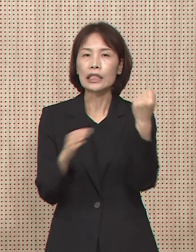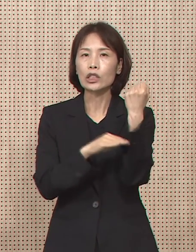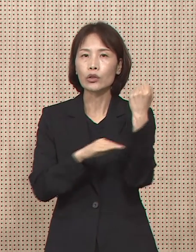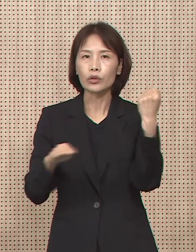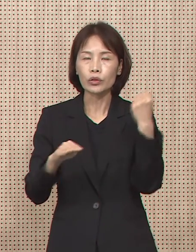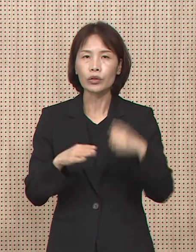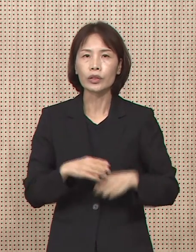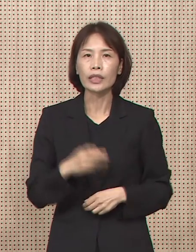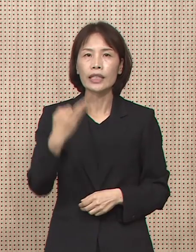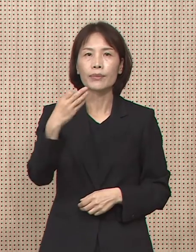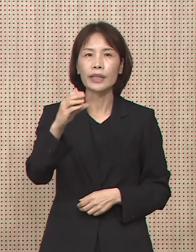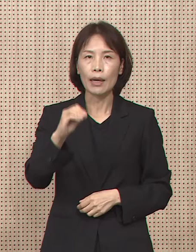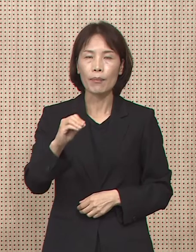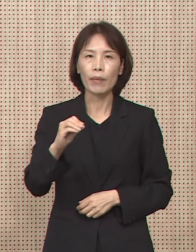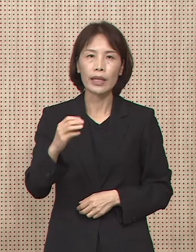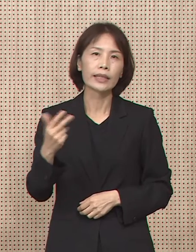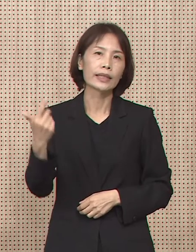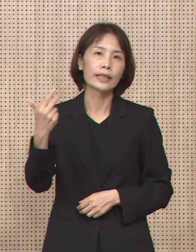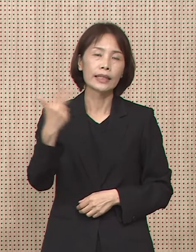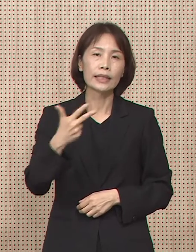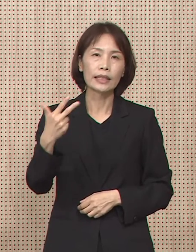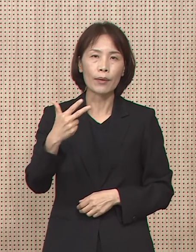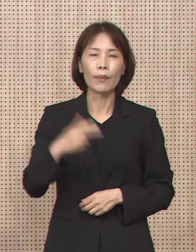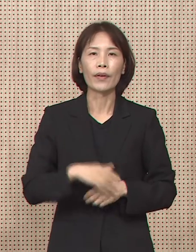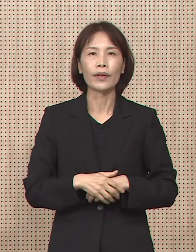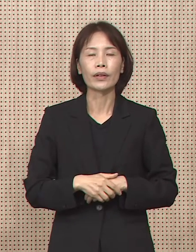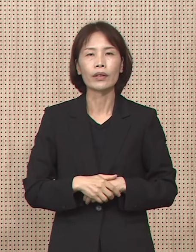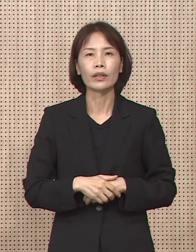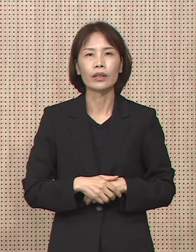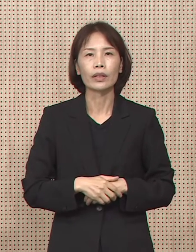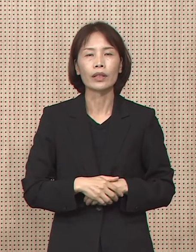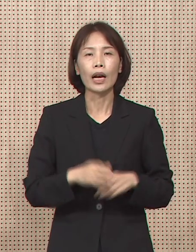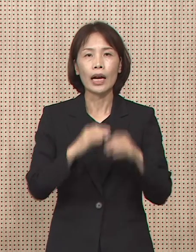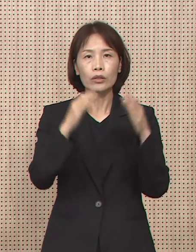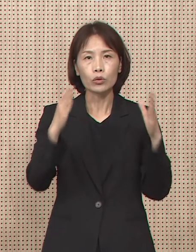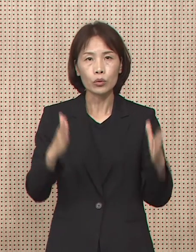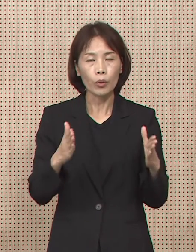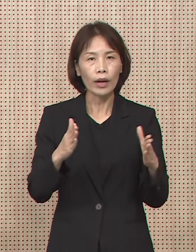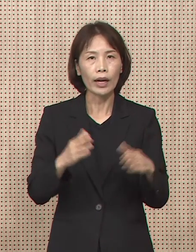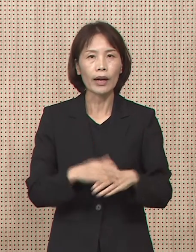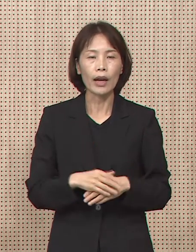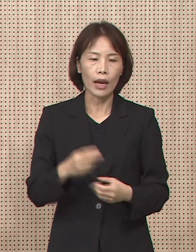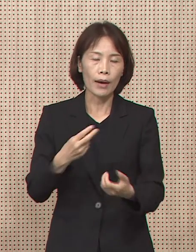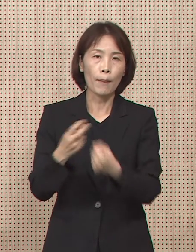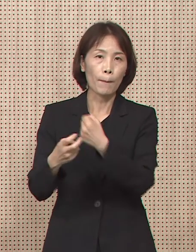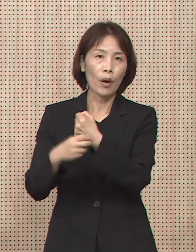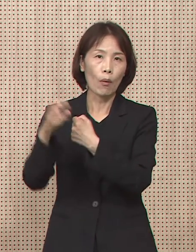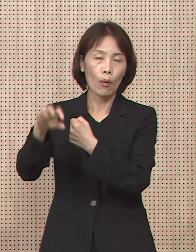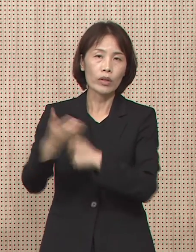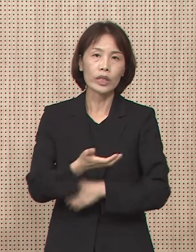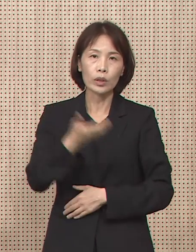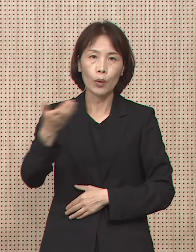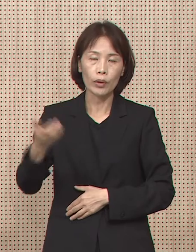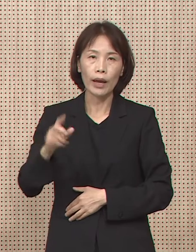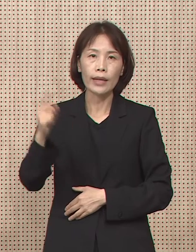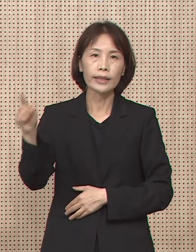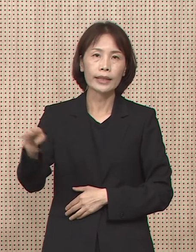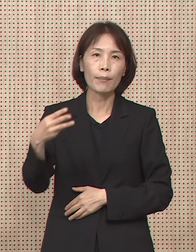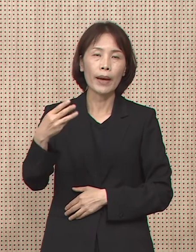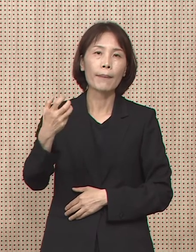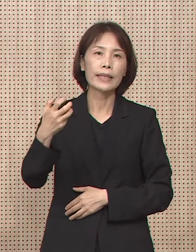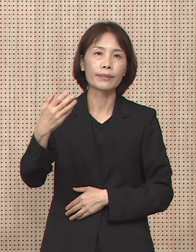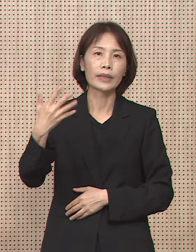환자는 13만 370명입니다. 지난 한주 동안 재택치료 중에 병원으로 이송된 인원은